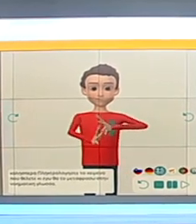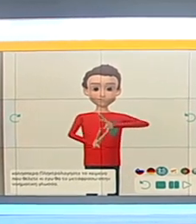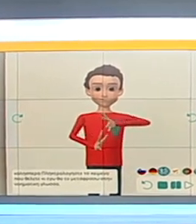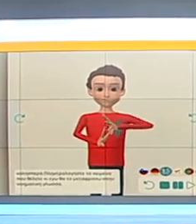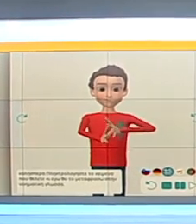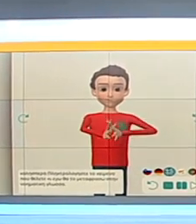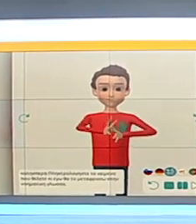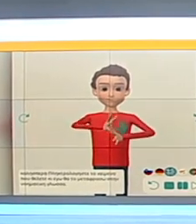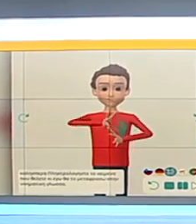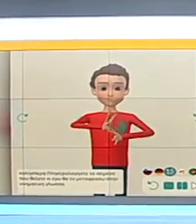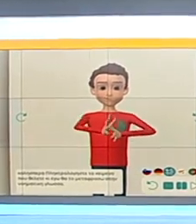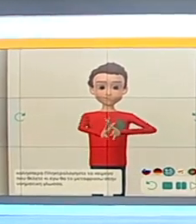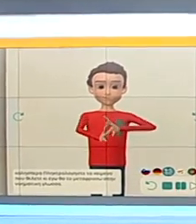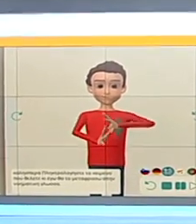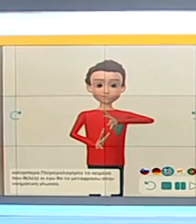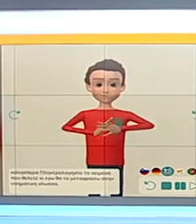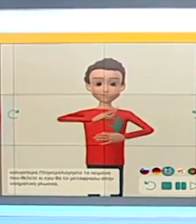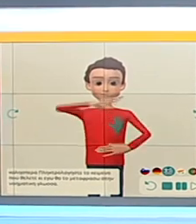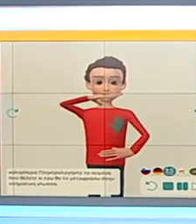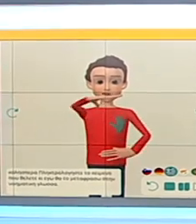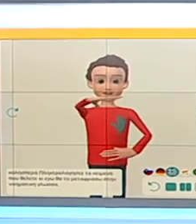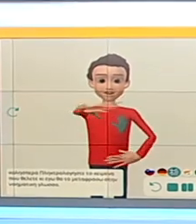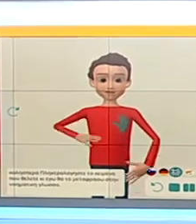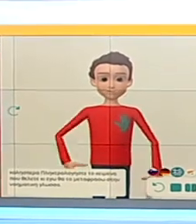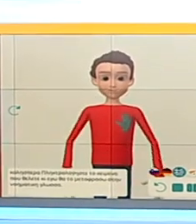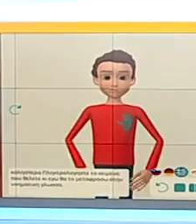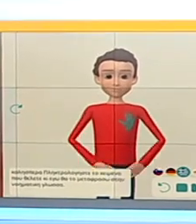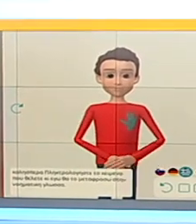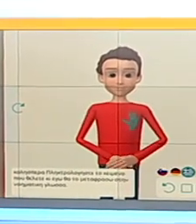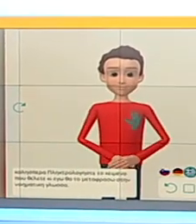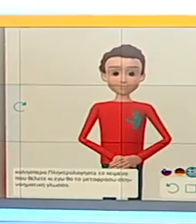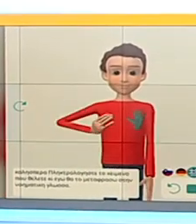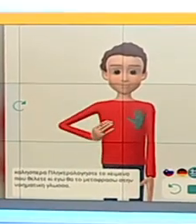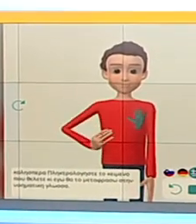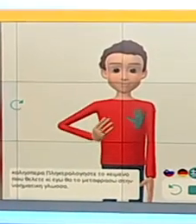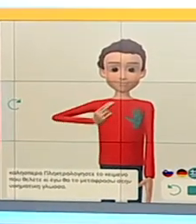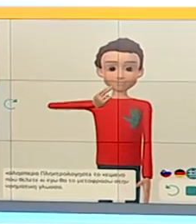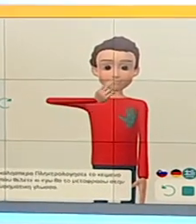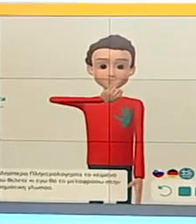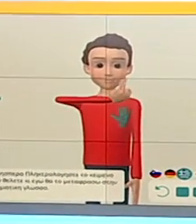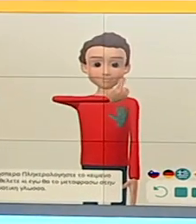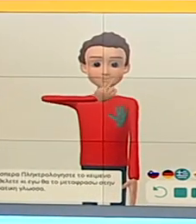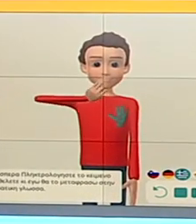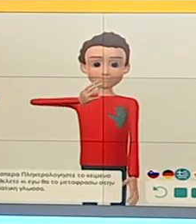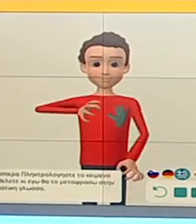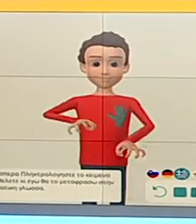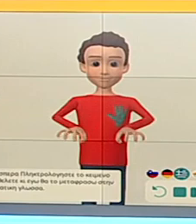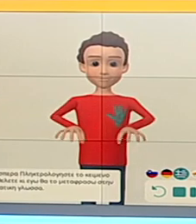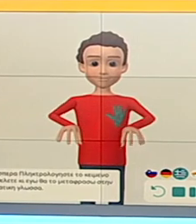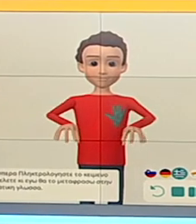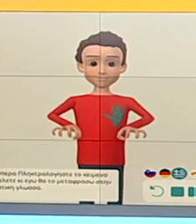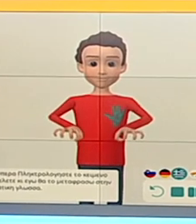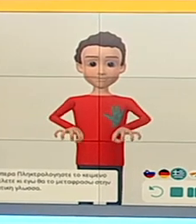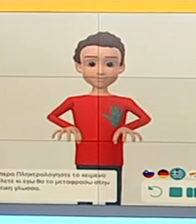γλώσσα. Λοιπόν, επειδή βλέπουμε και ένα βίντεο από πίσω, το οποίο να πω ότι έχει δημιουργηθεί για τις ανάγκες της εκπομπής και για τη συζήτησή μας και είναι